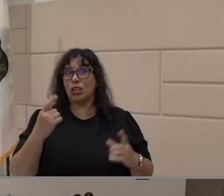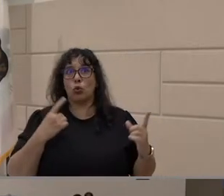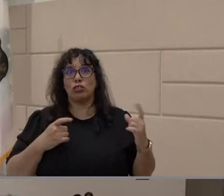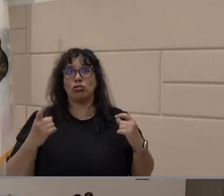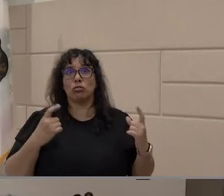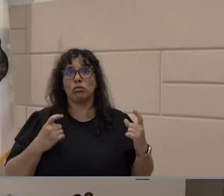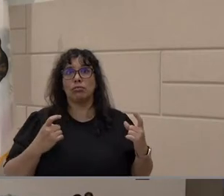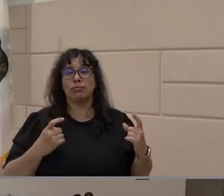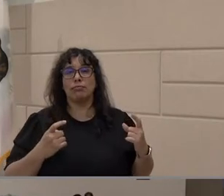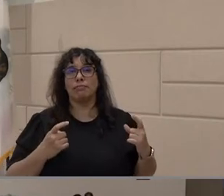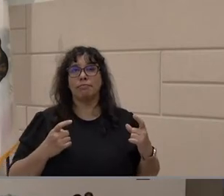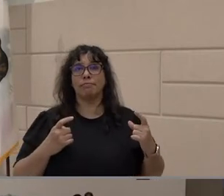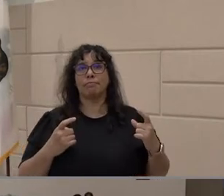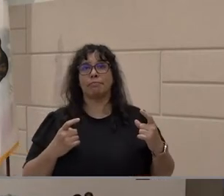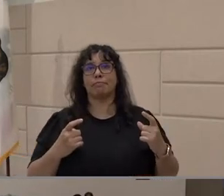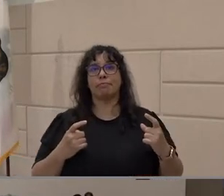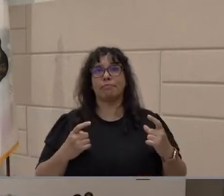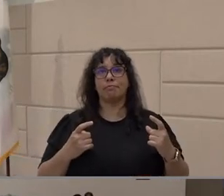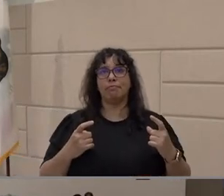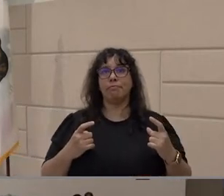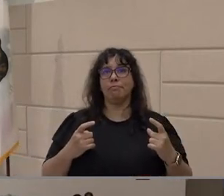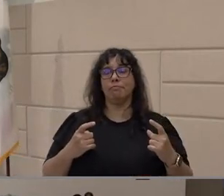តាមមានសំណួរអ្វីដែរ